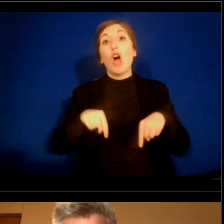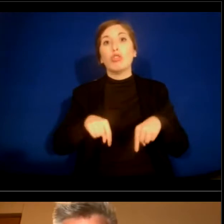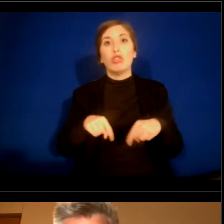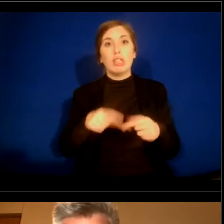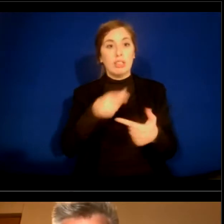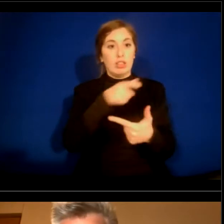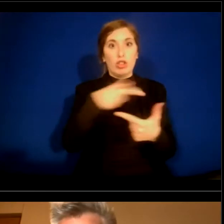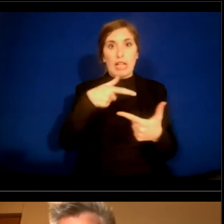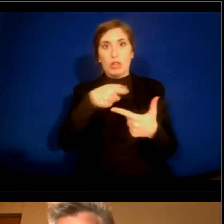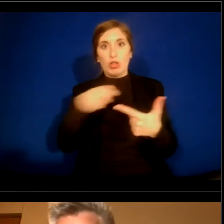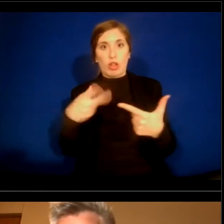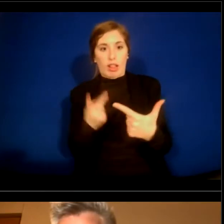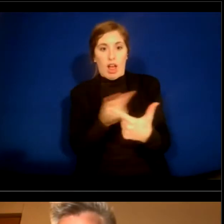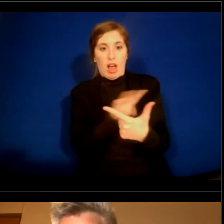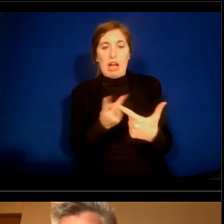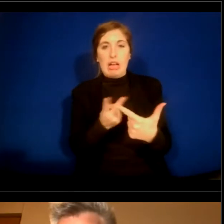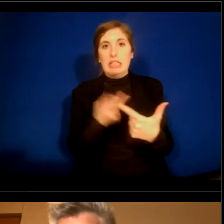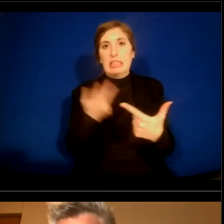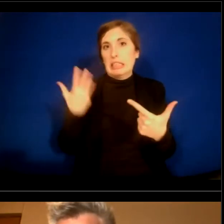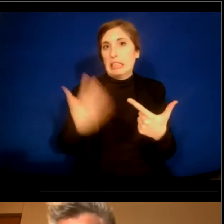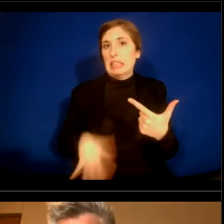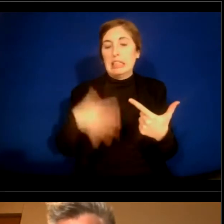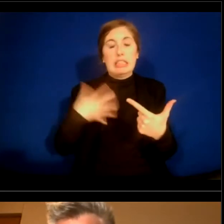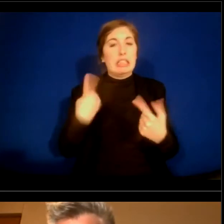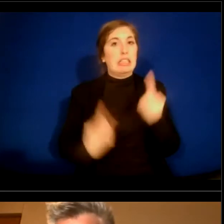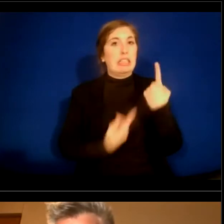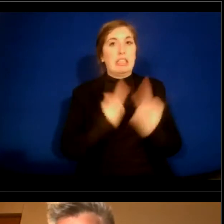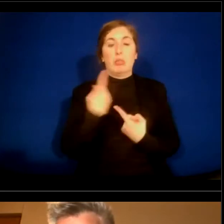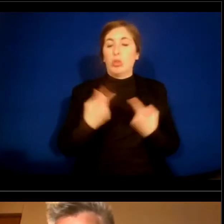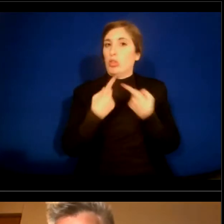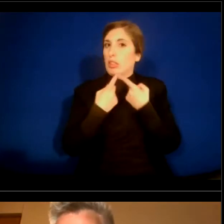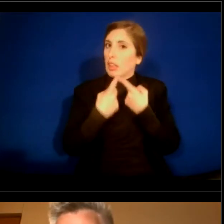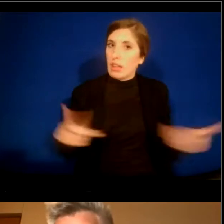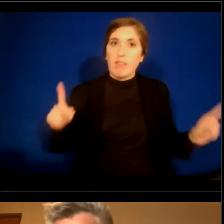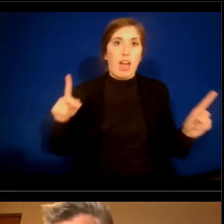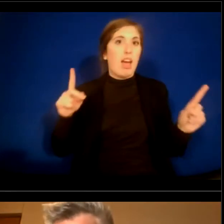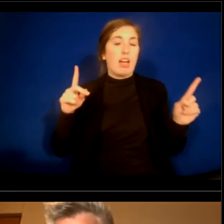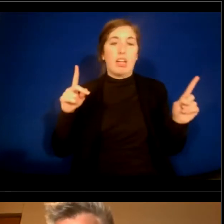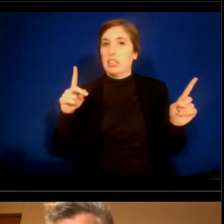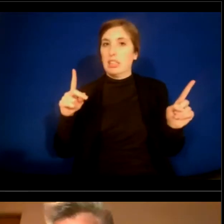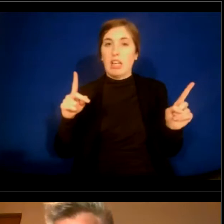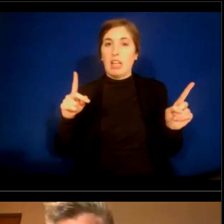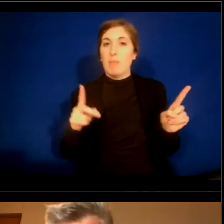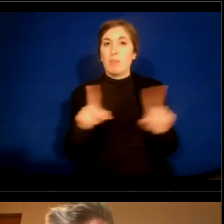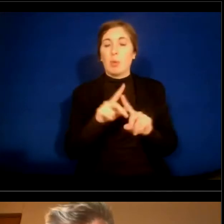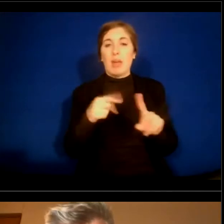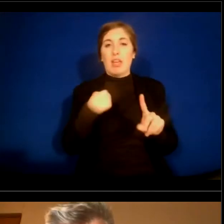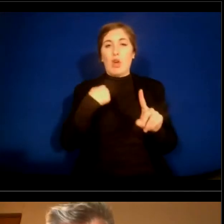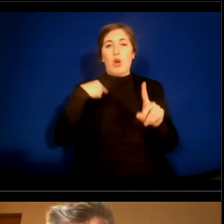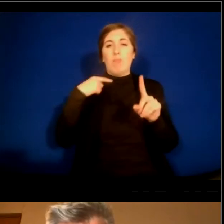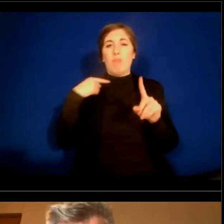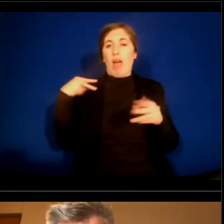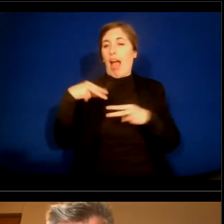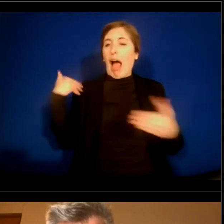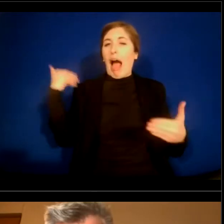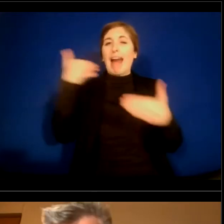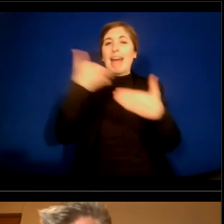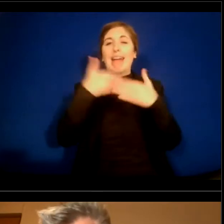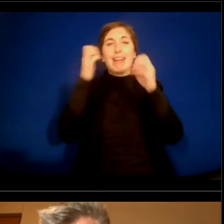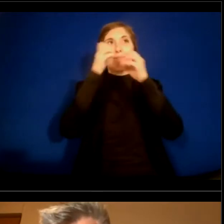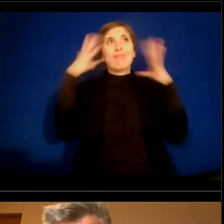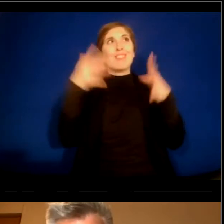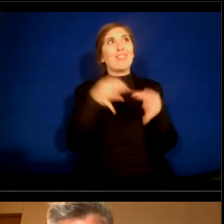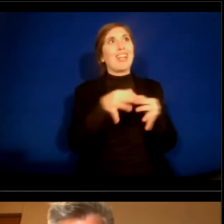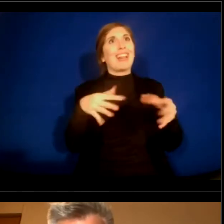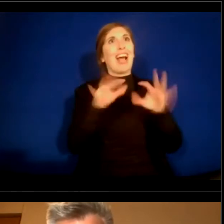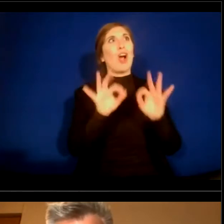2 città che hanno una fisionomia estremamente diversa rispetto a come anch'io le ho nella mente in tutti questi anni. E che cosa